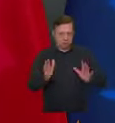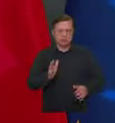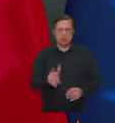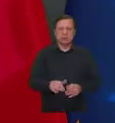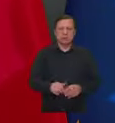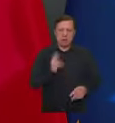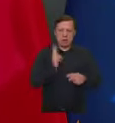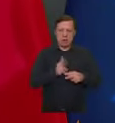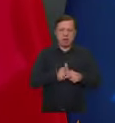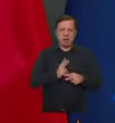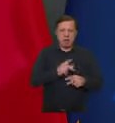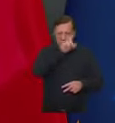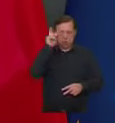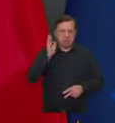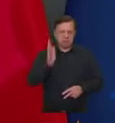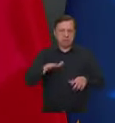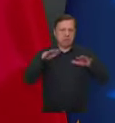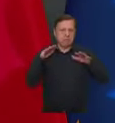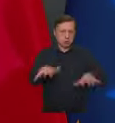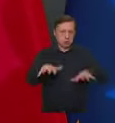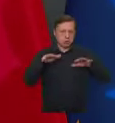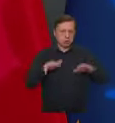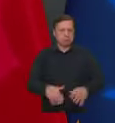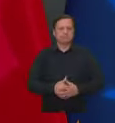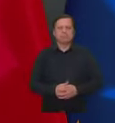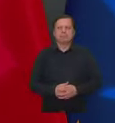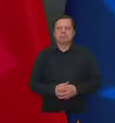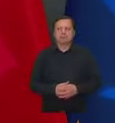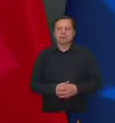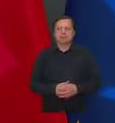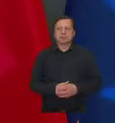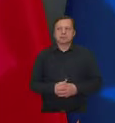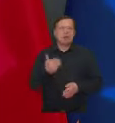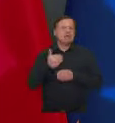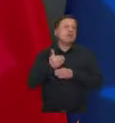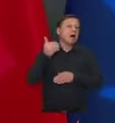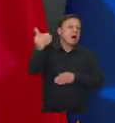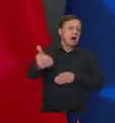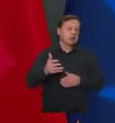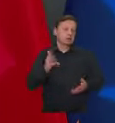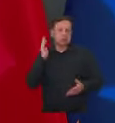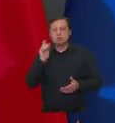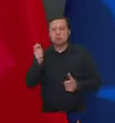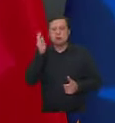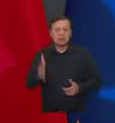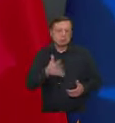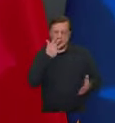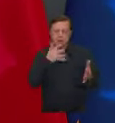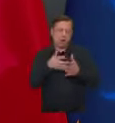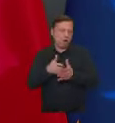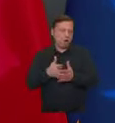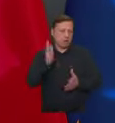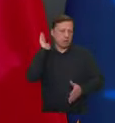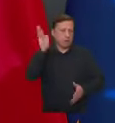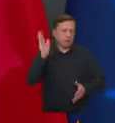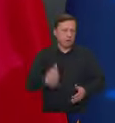tych pacjentów będzie bardzo, bardzo dużo. W dalszej perspektywie będziemy oceniali, jak wygląda epidemia, jak